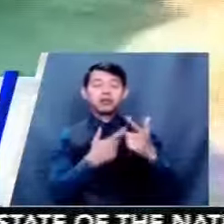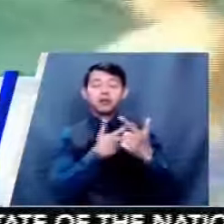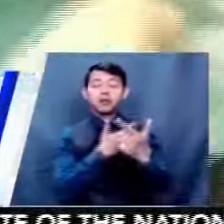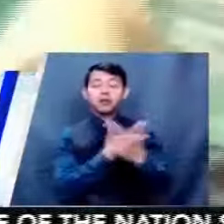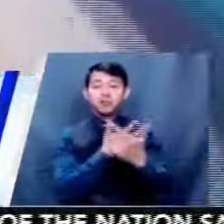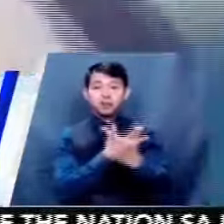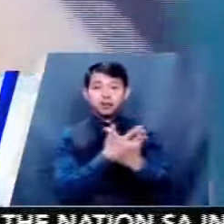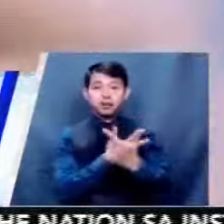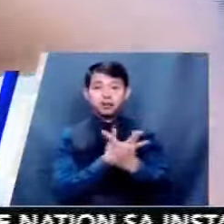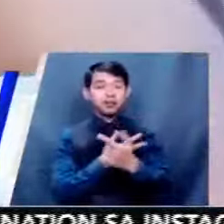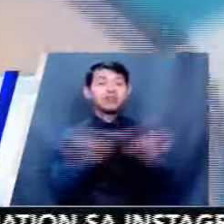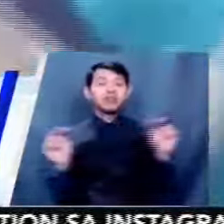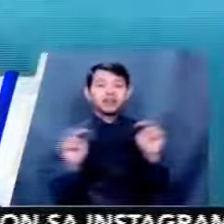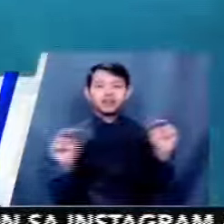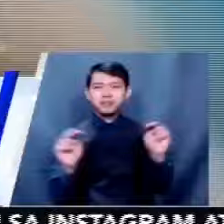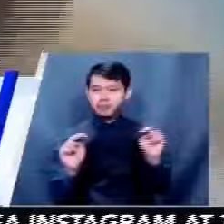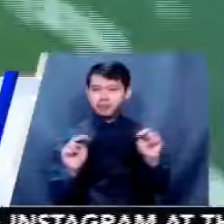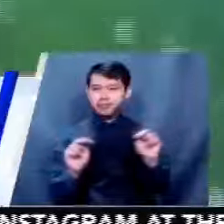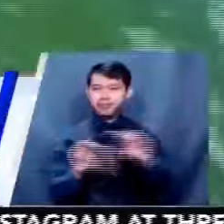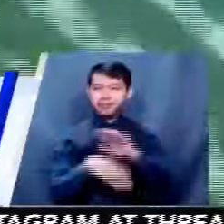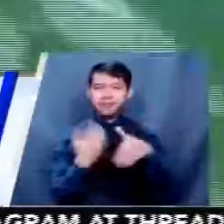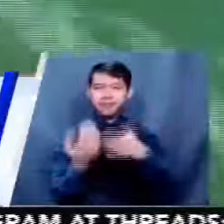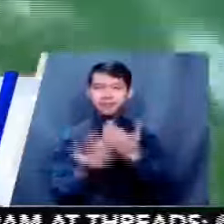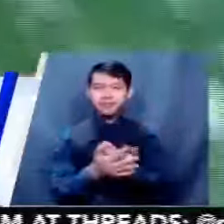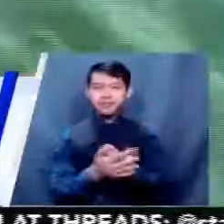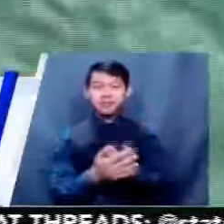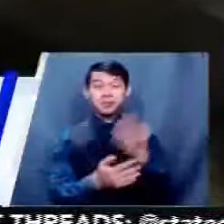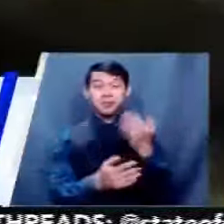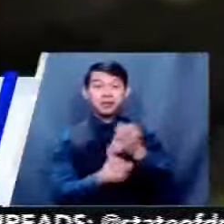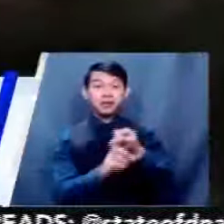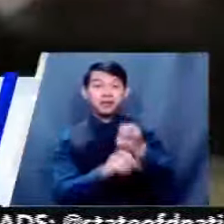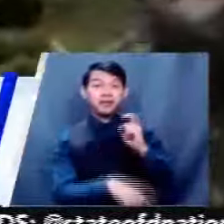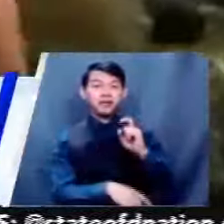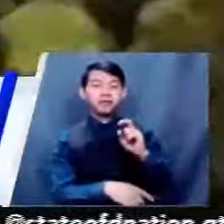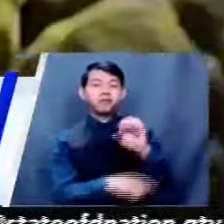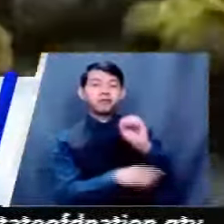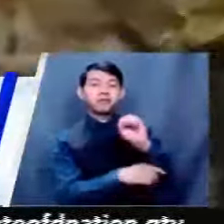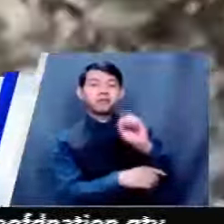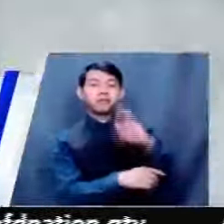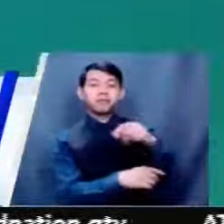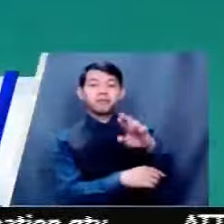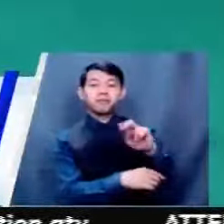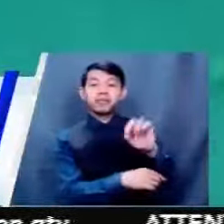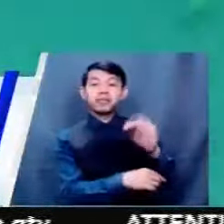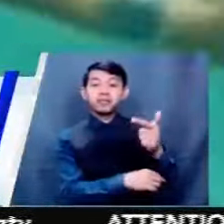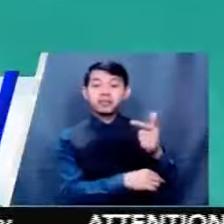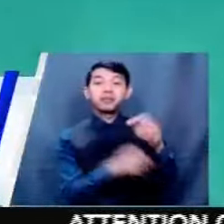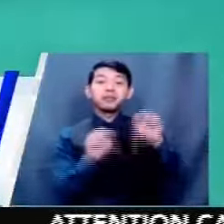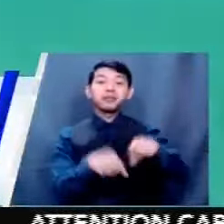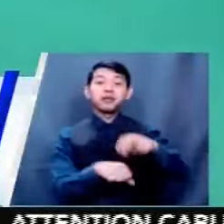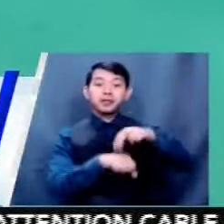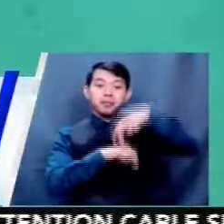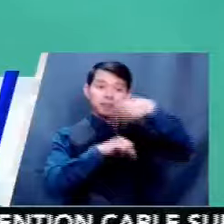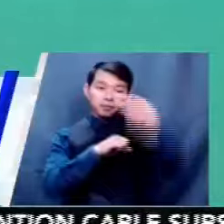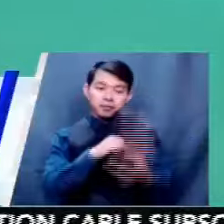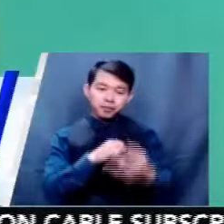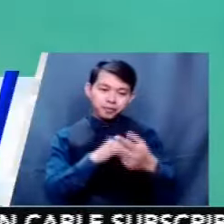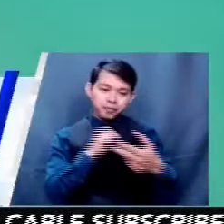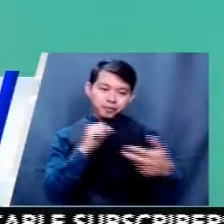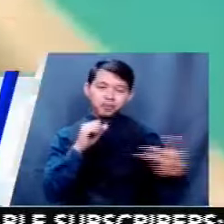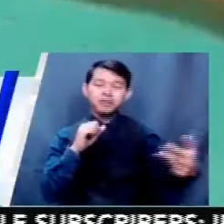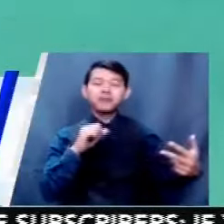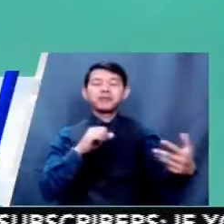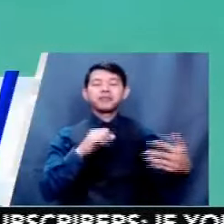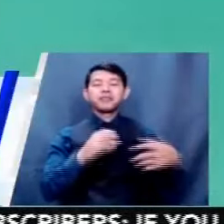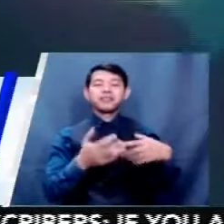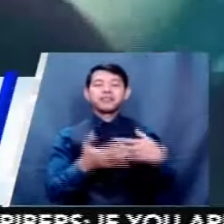chemical galing kasi ito sa mga Bukal pwedeng magdive sa nasa limang talampakang lalim ng cold spring idilat